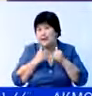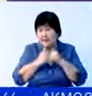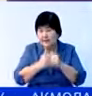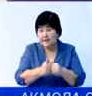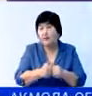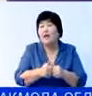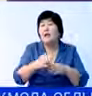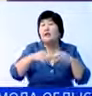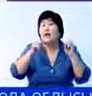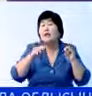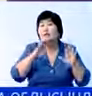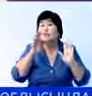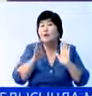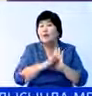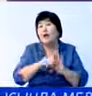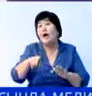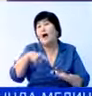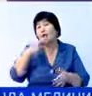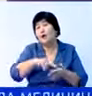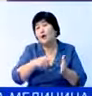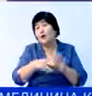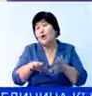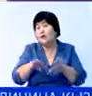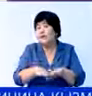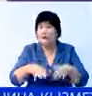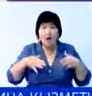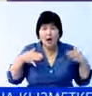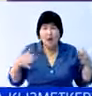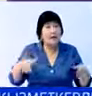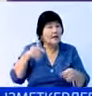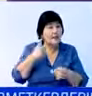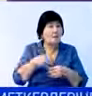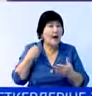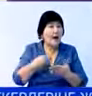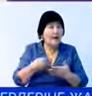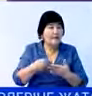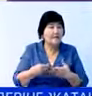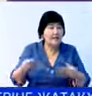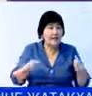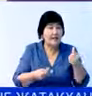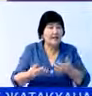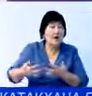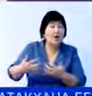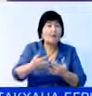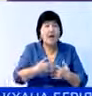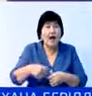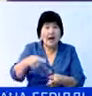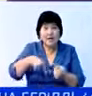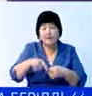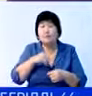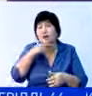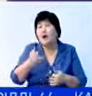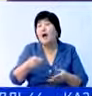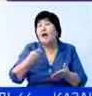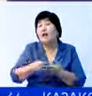серіктестеріміздің тәжірибесіне сүйенсек, аталған жоба деңгейі ауқымды. Ең бастысы инвесторлар осы механизмге кіруі қажет. Кәсіпкер